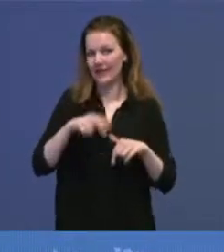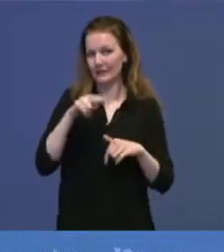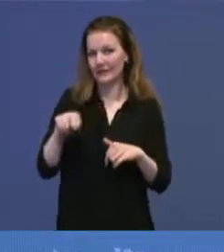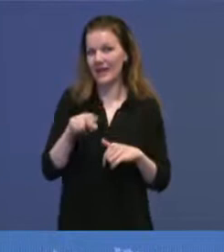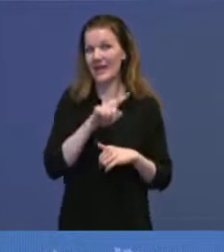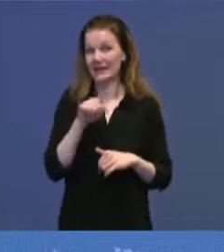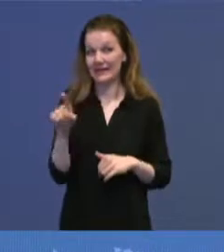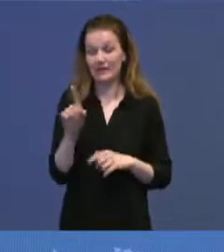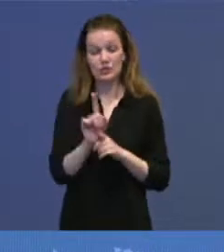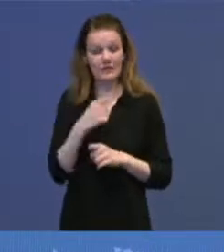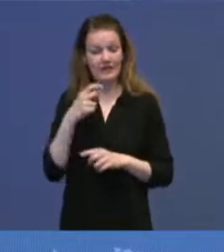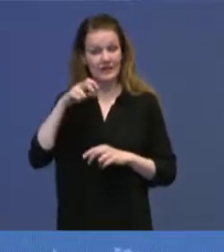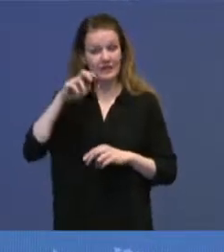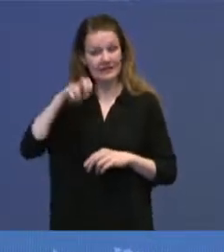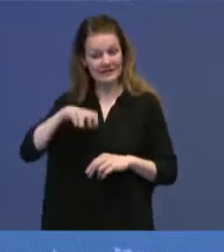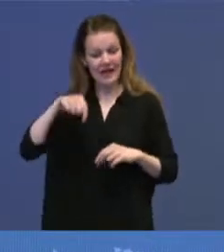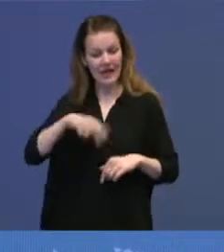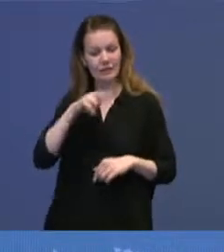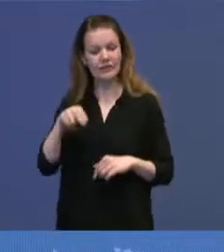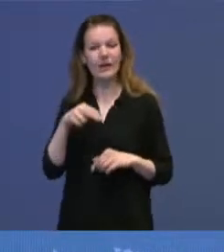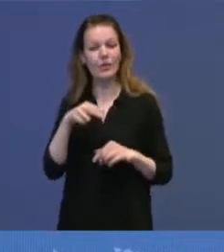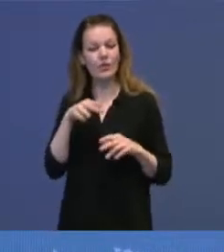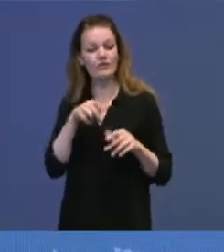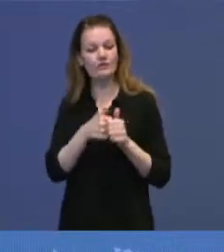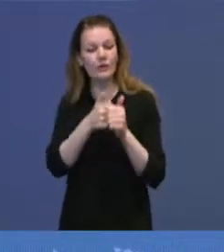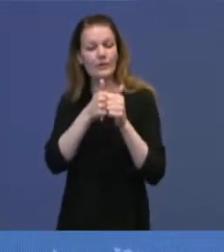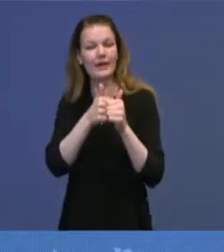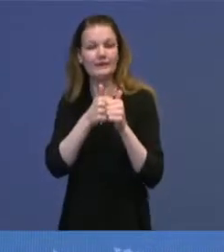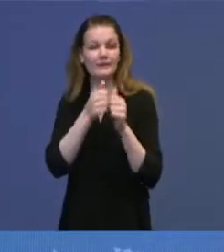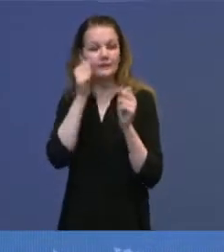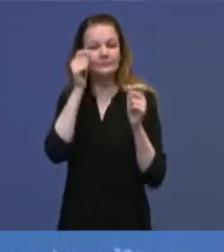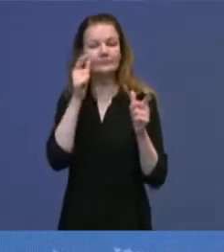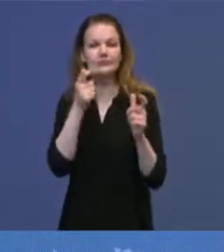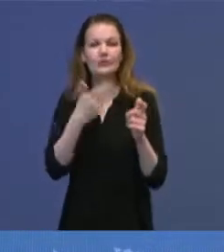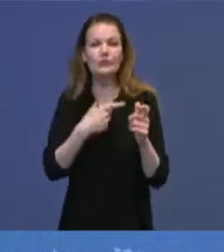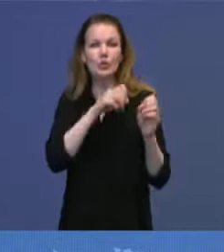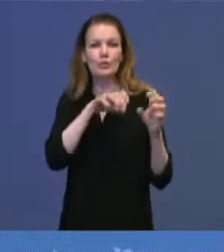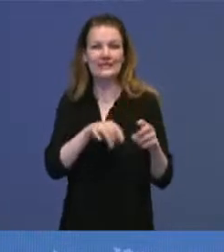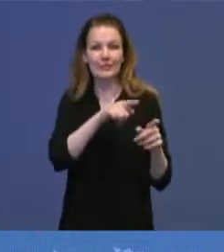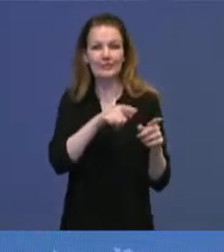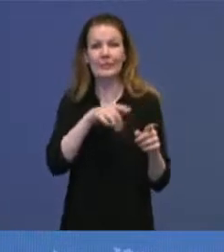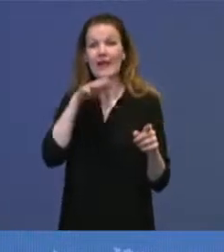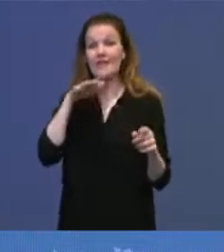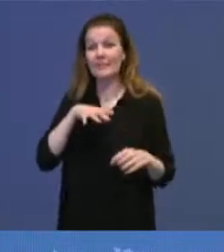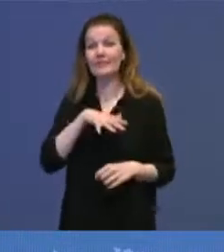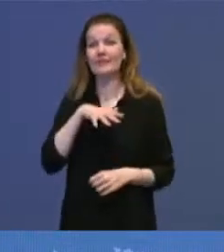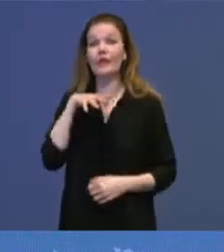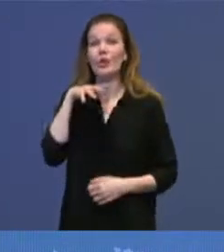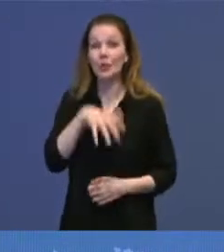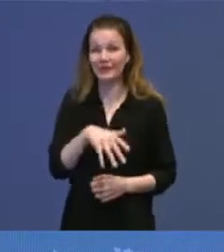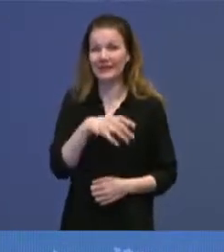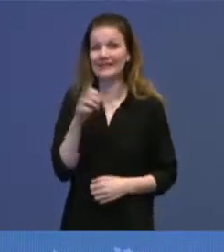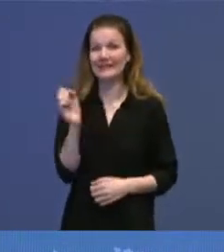av situasjonen for utslipp i Ukraina. Dette er 1500 kilometer fra Norge, slik at om noe skulle